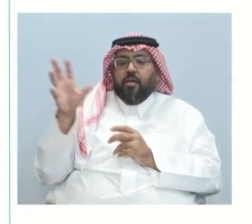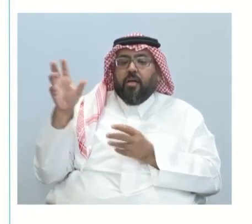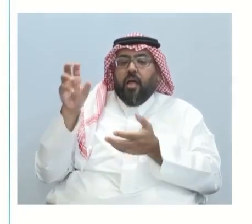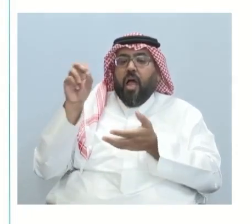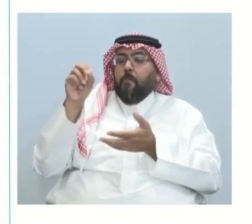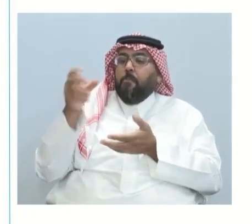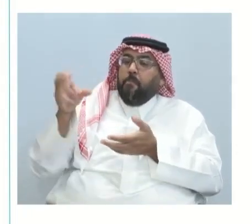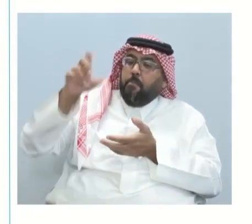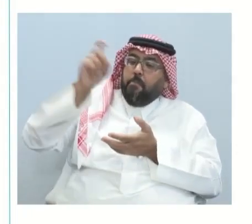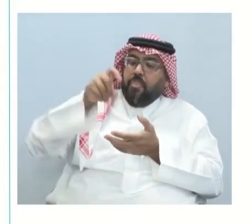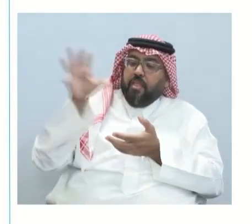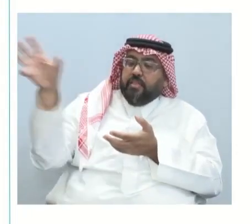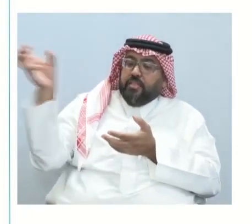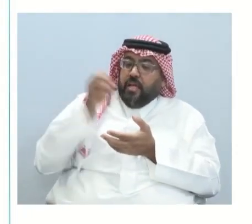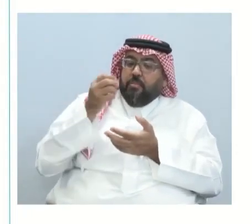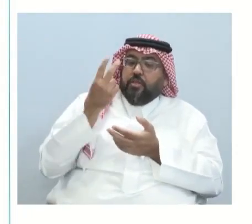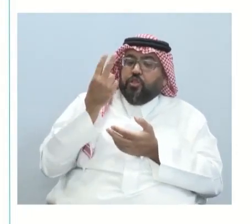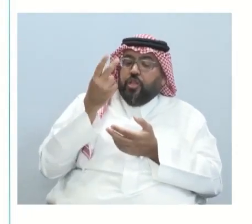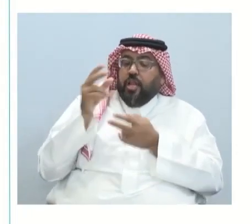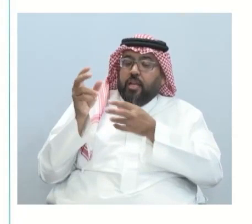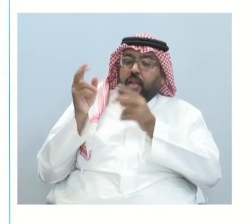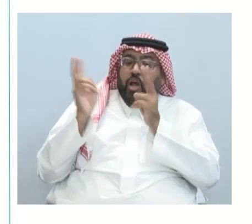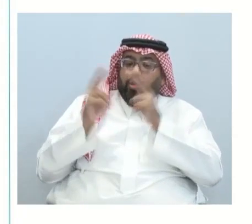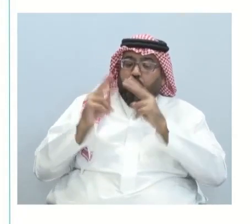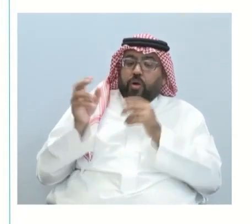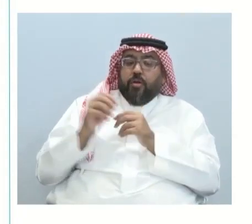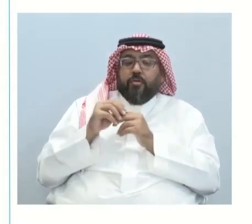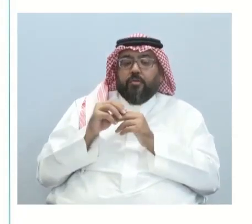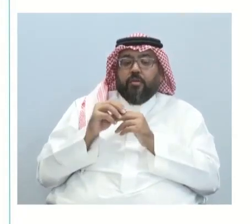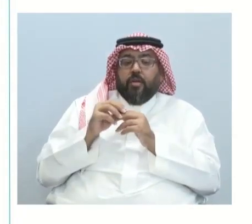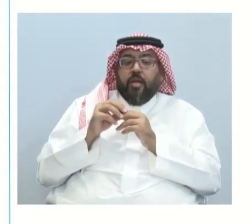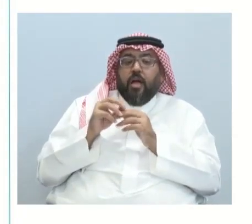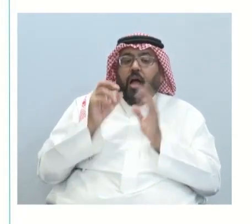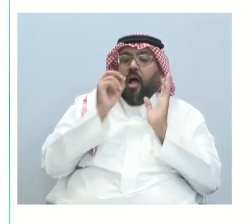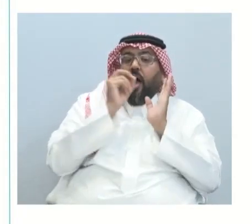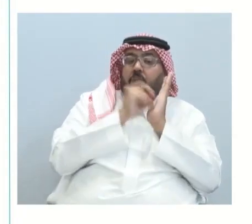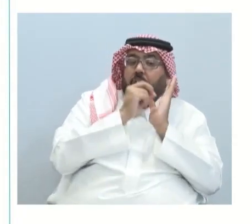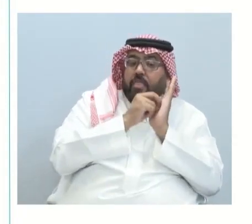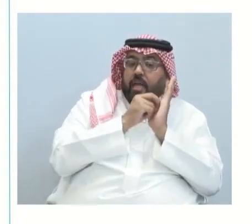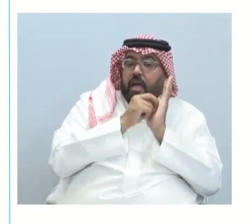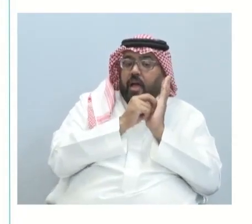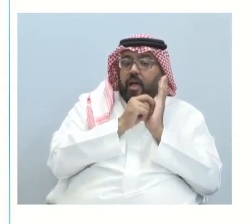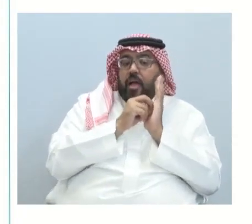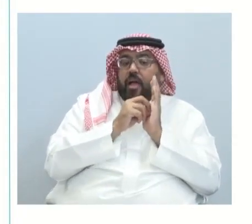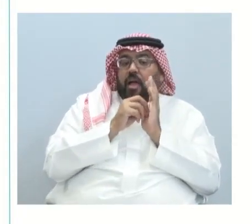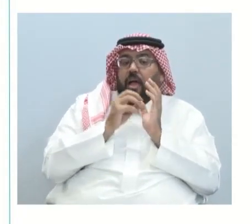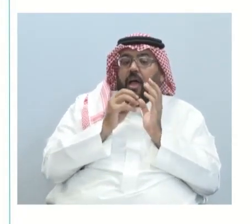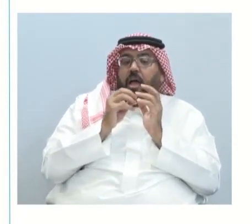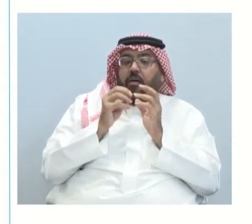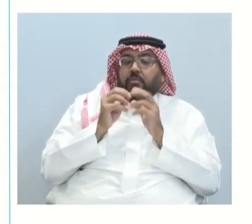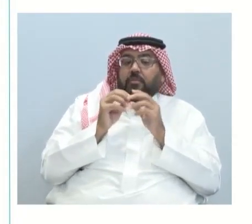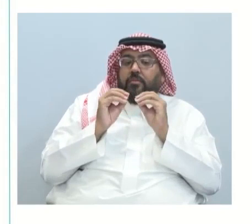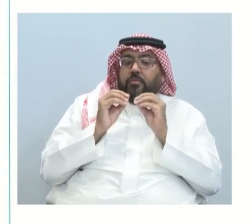من الالكترونات بينما تعريف القاعده بحسب نموذج لويس بانه الماده